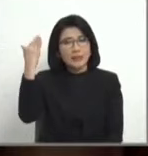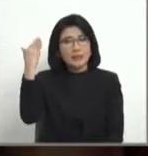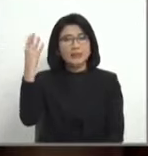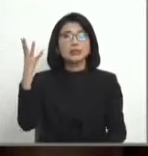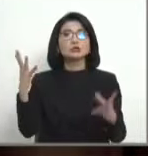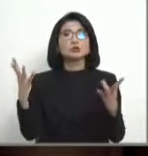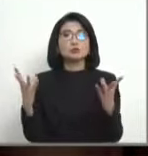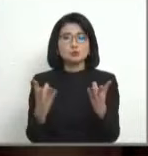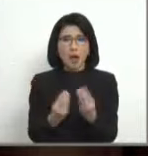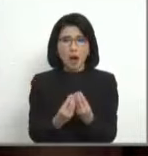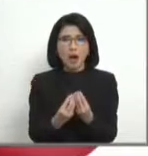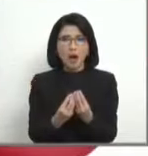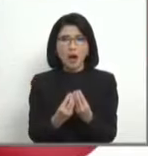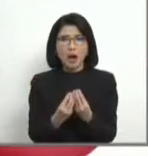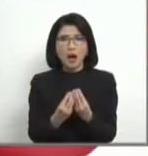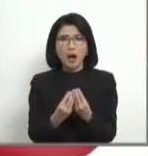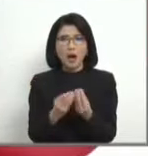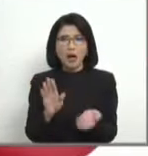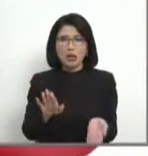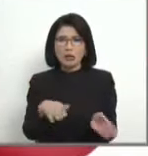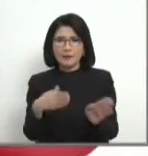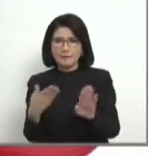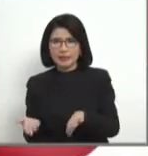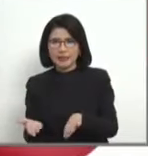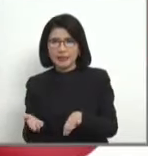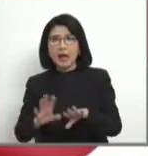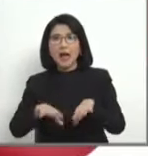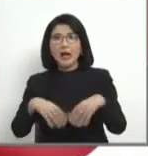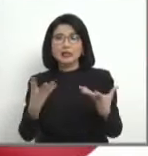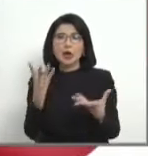angka kematian atau usia